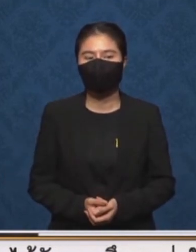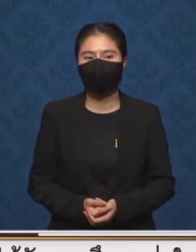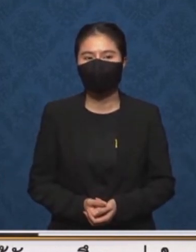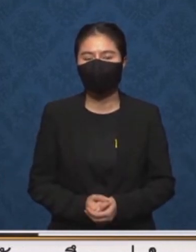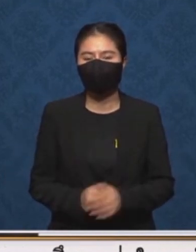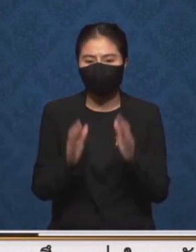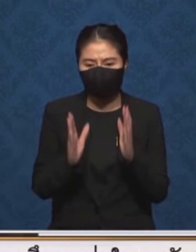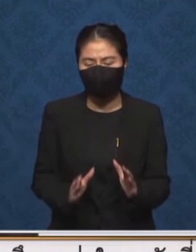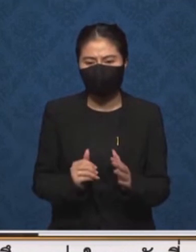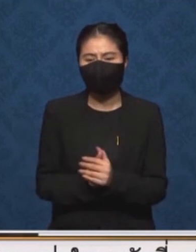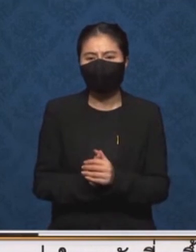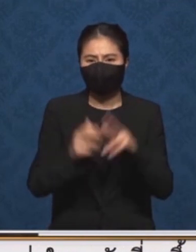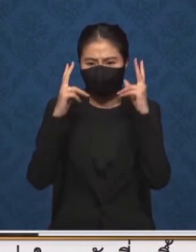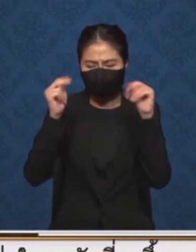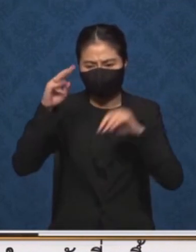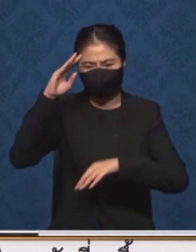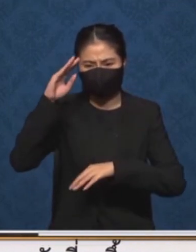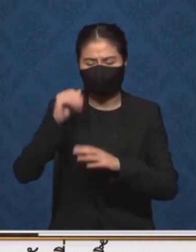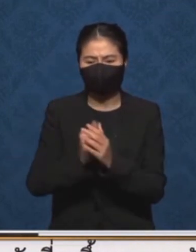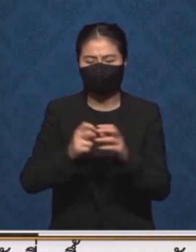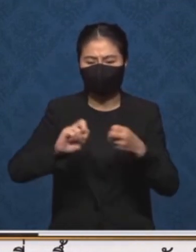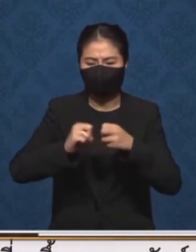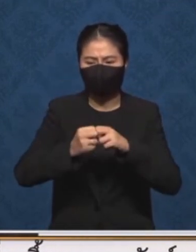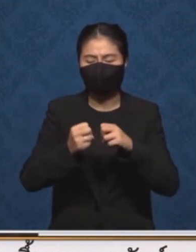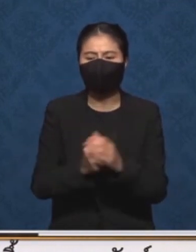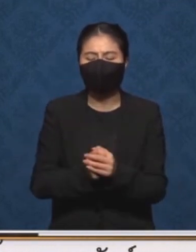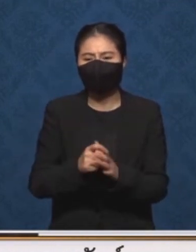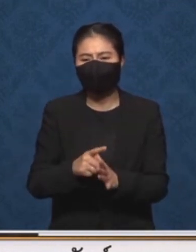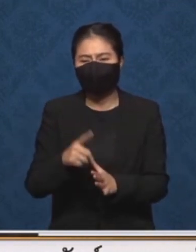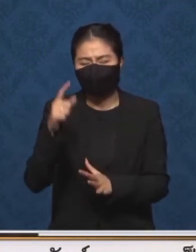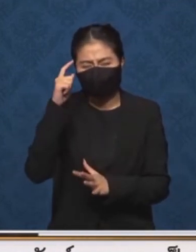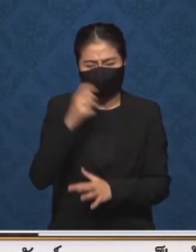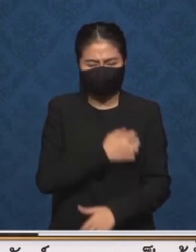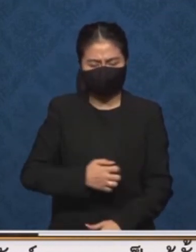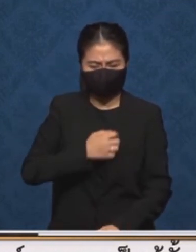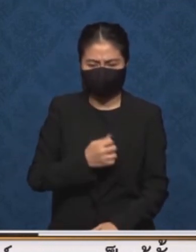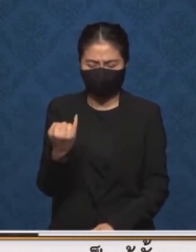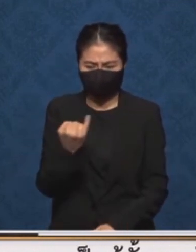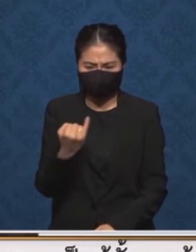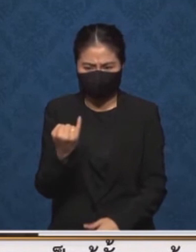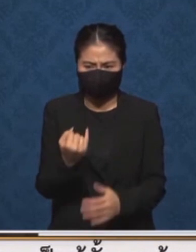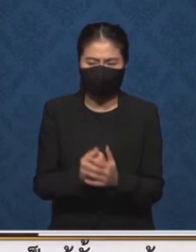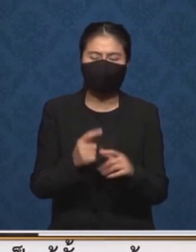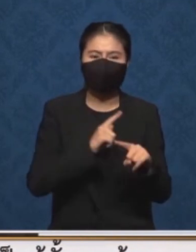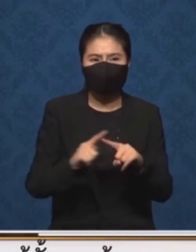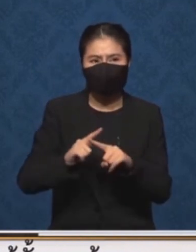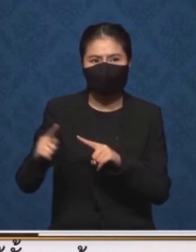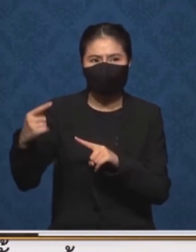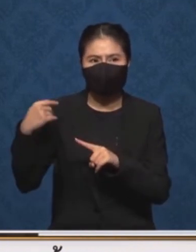แทบไม่มีเงีบกวาไม่ได้เพราะว่าทุกอย่างรวนแต่จะเป็อนาคตของเรา